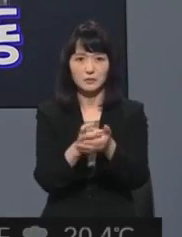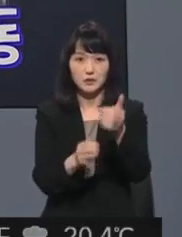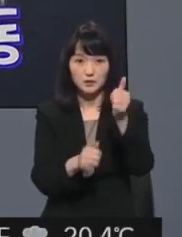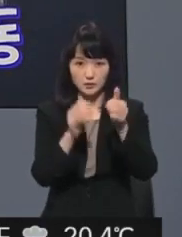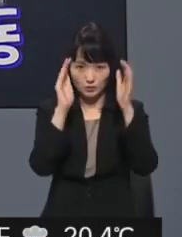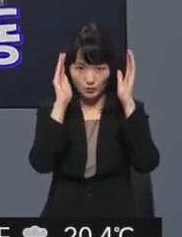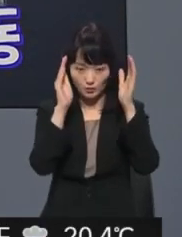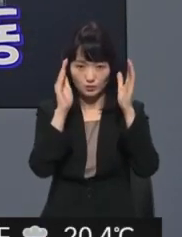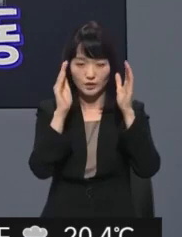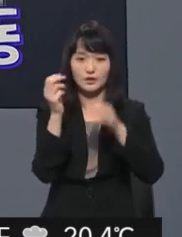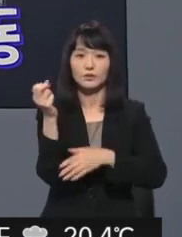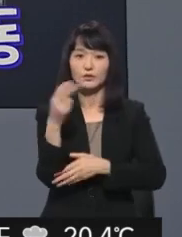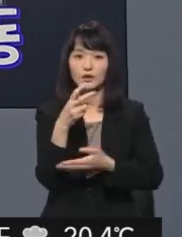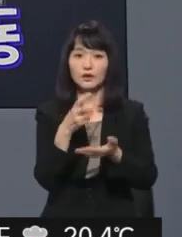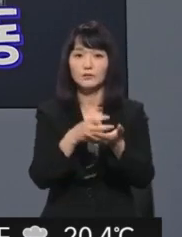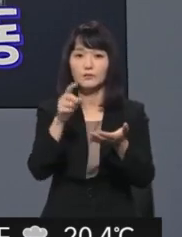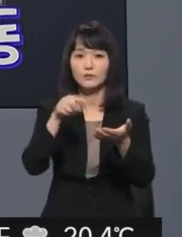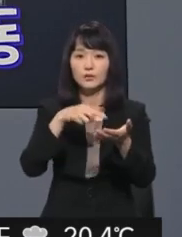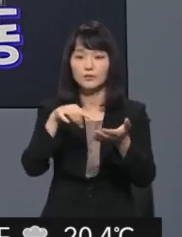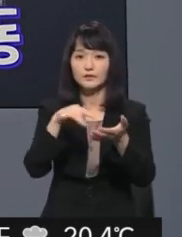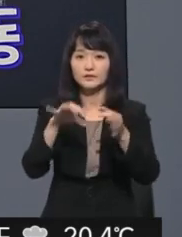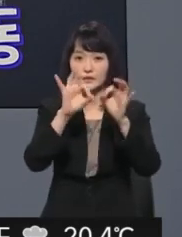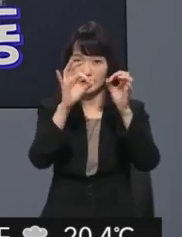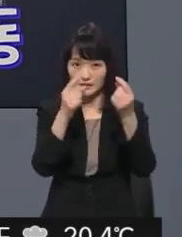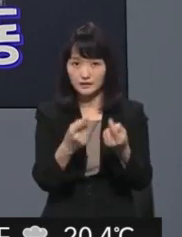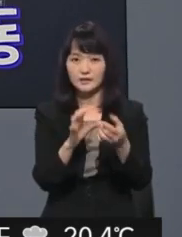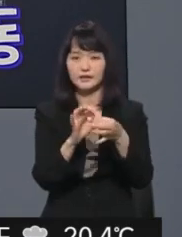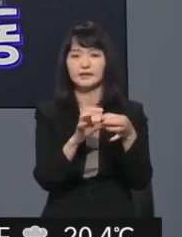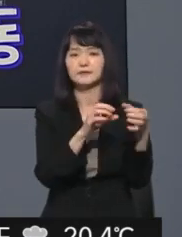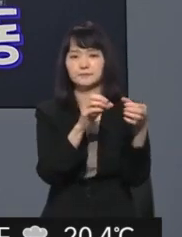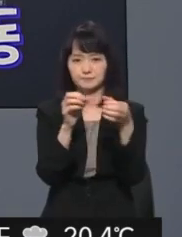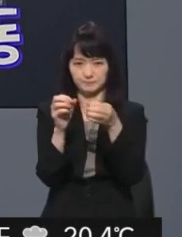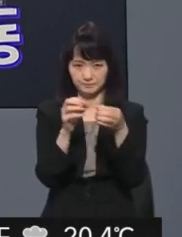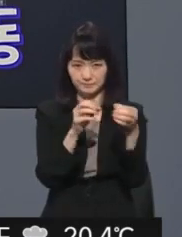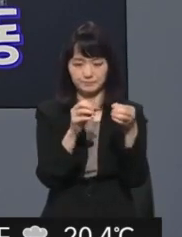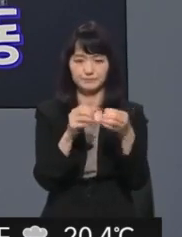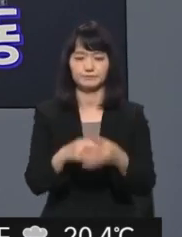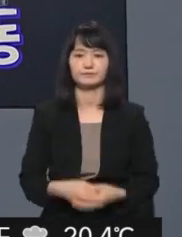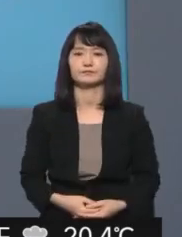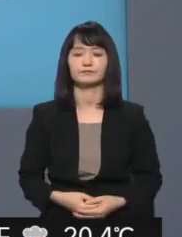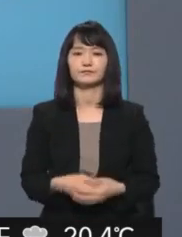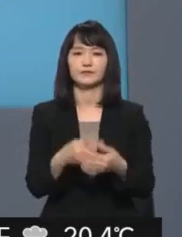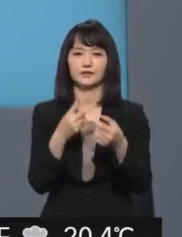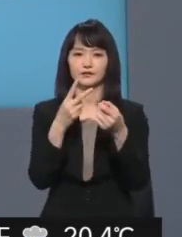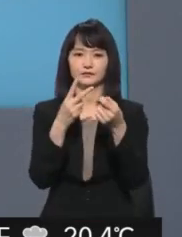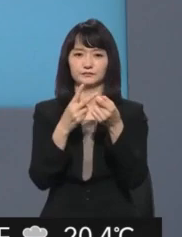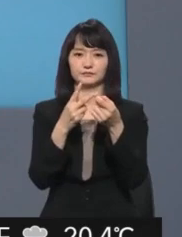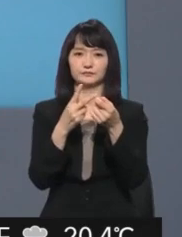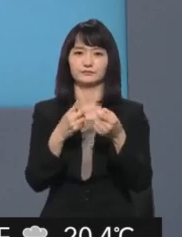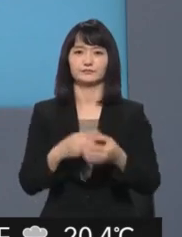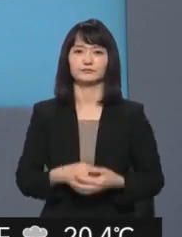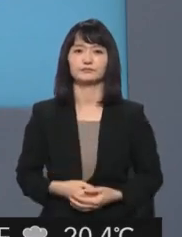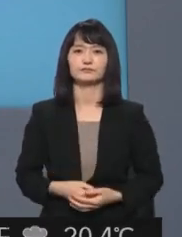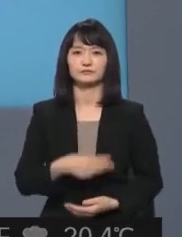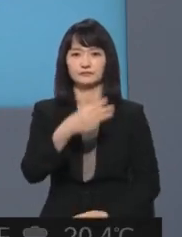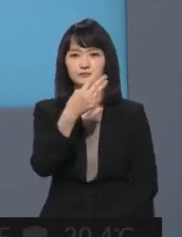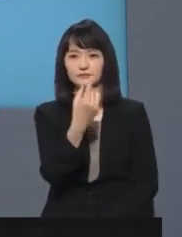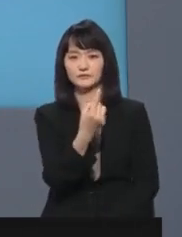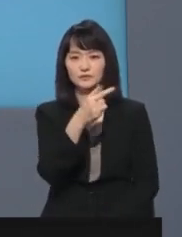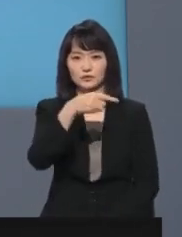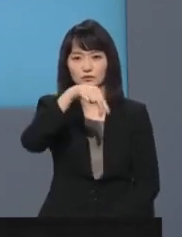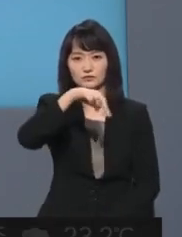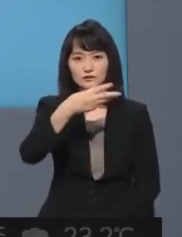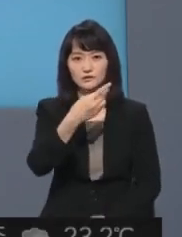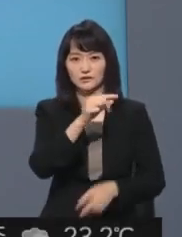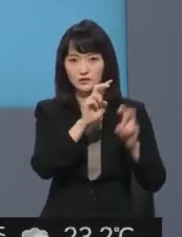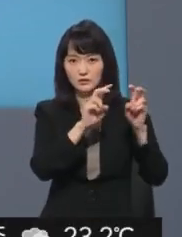이야기와 법인세 인하 등에 대한 의견을 나눈 것으로 전해지고 있습니다. 두 번째 픽입니다. 론스타에 엮인 윤